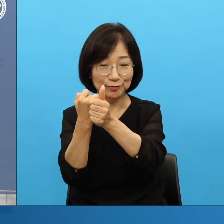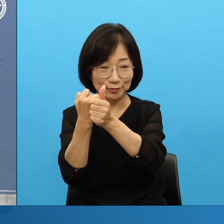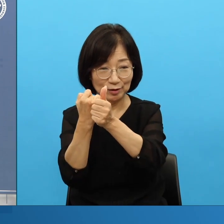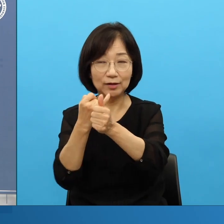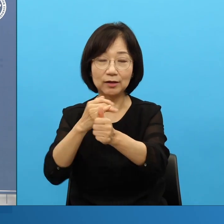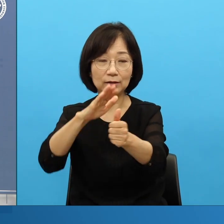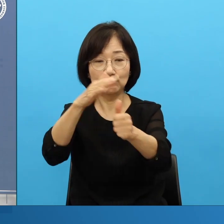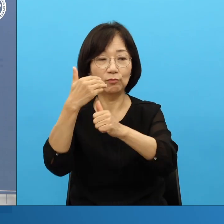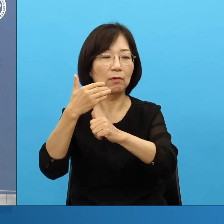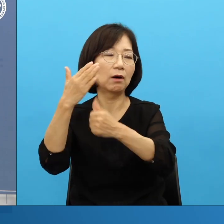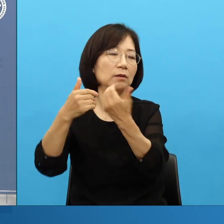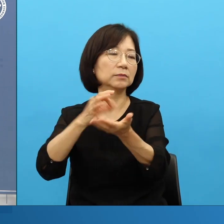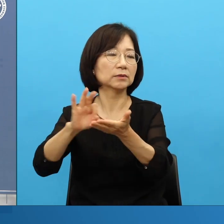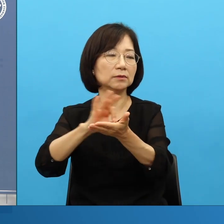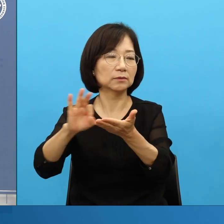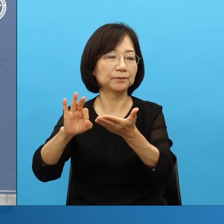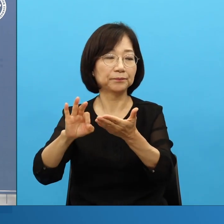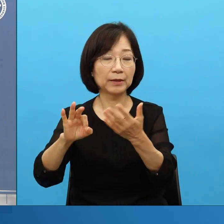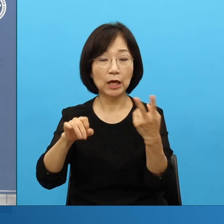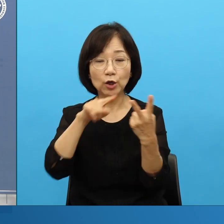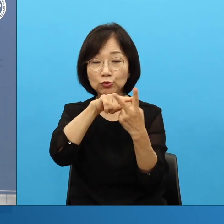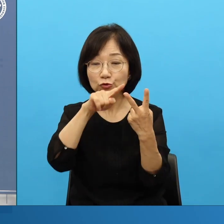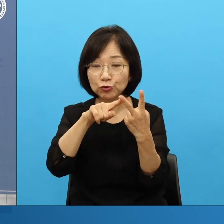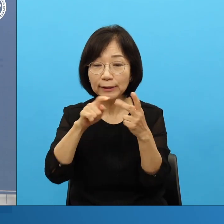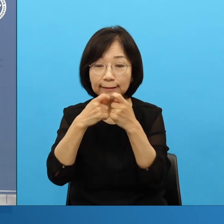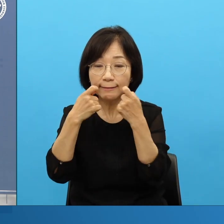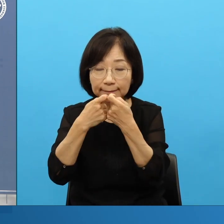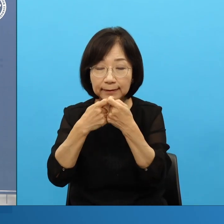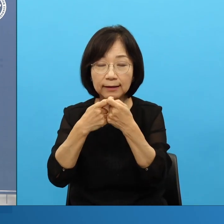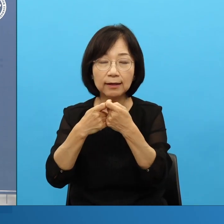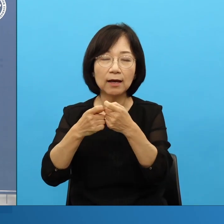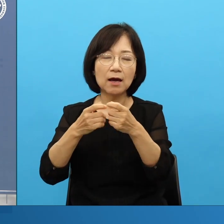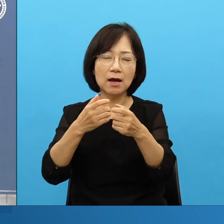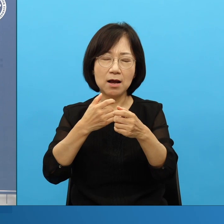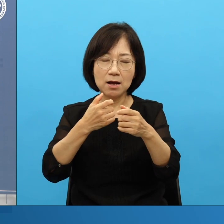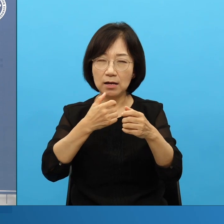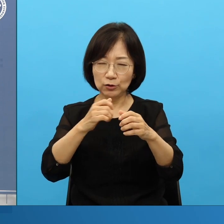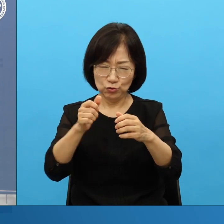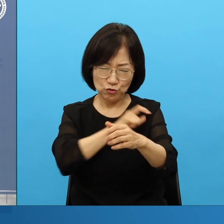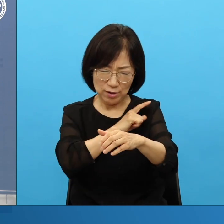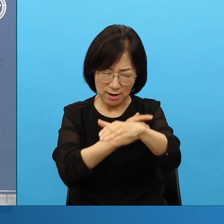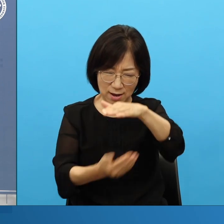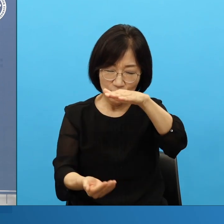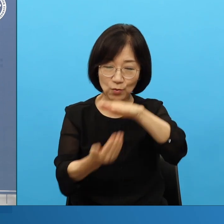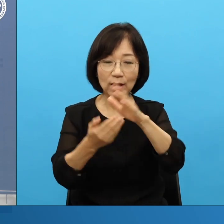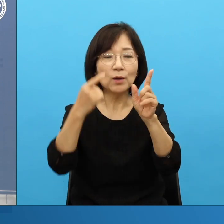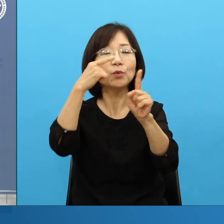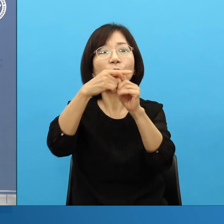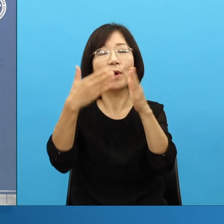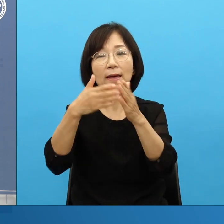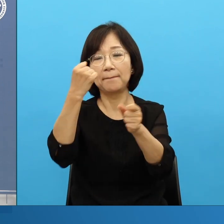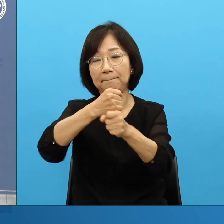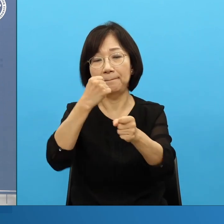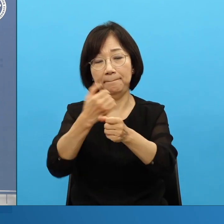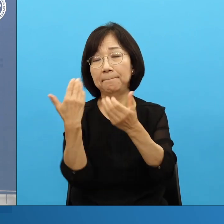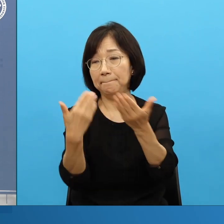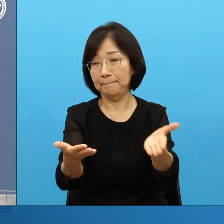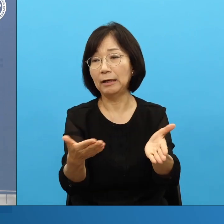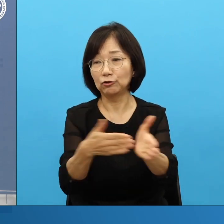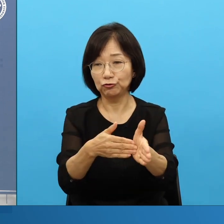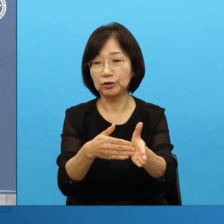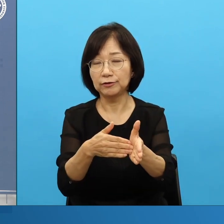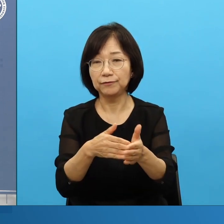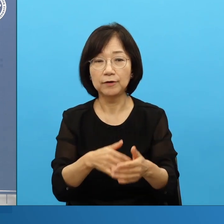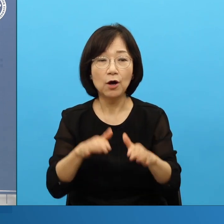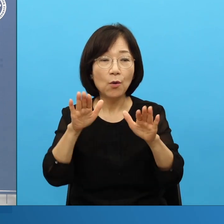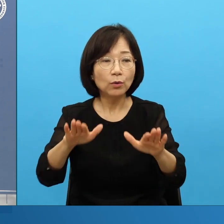로마를 복음하는 최고 교회로 만드는 겁니다. And these two individuals bring upon change upon the church to make it the greatest church of Rome. 여러분이 오늘 이 언약을